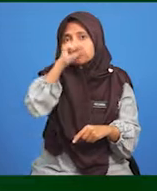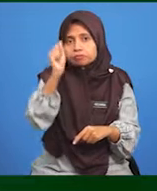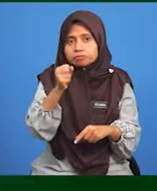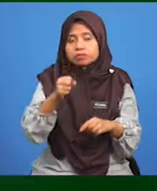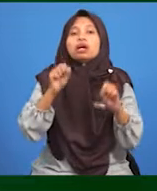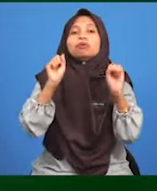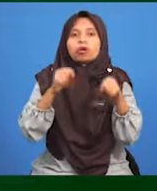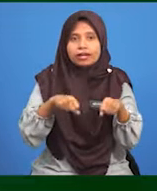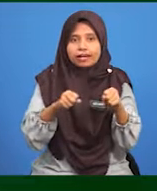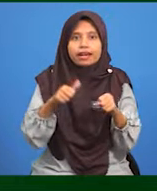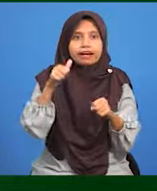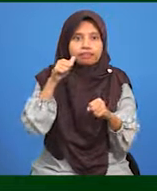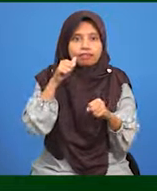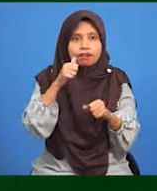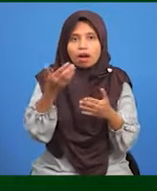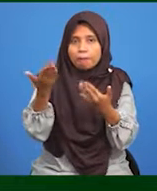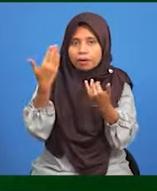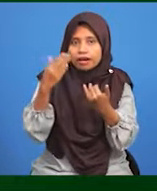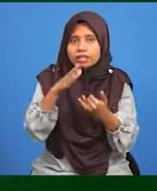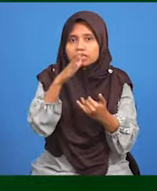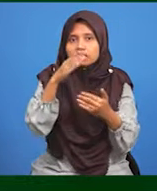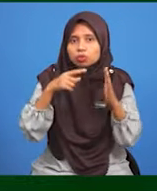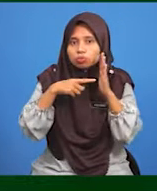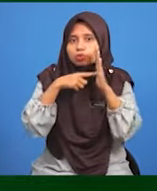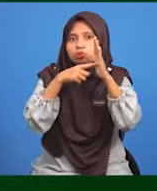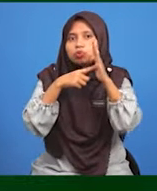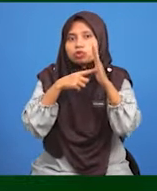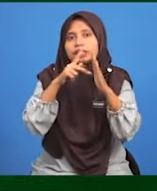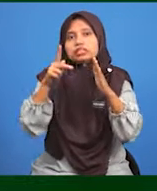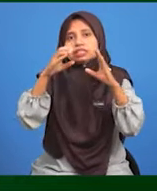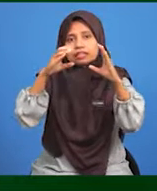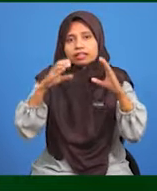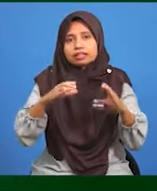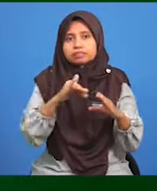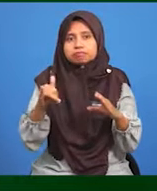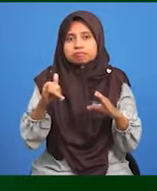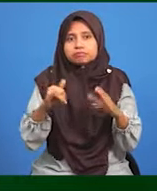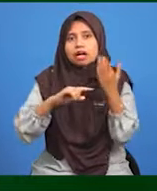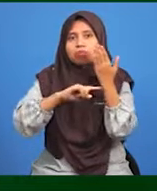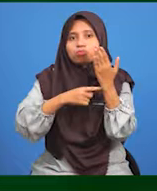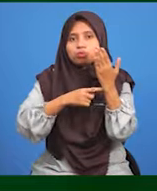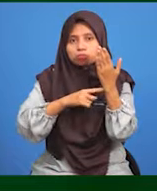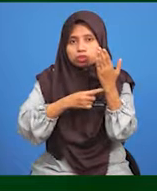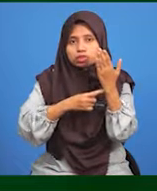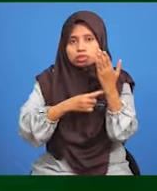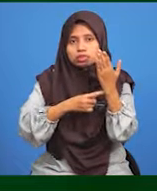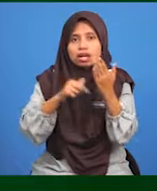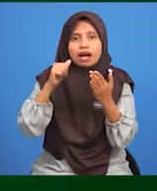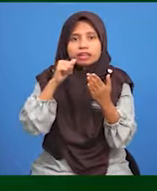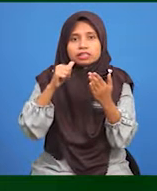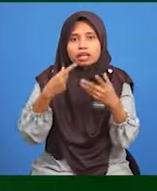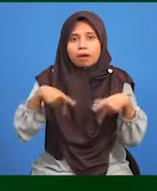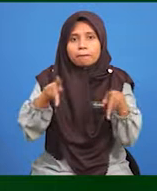boleh Aina Mari nenek Tunjukkan caranya mulai mode Naina